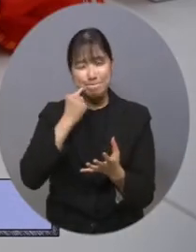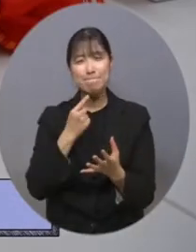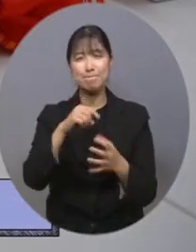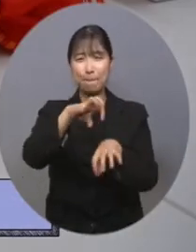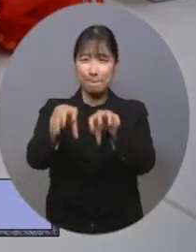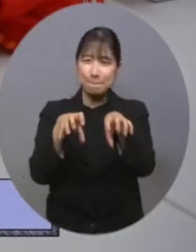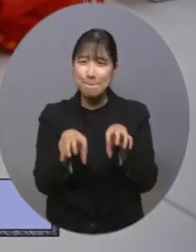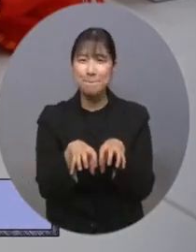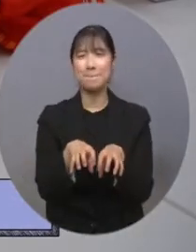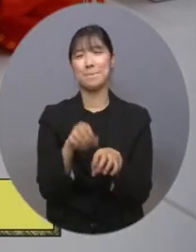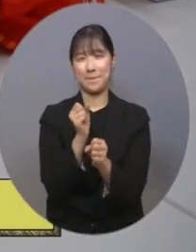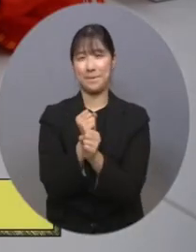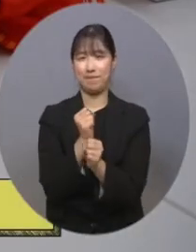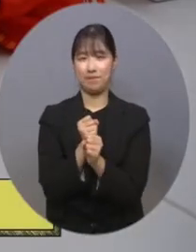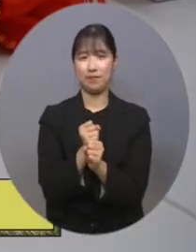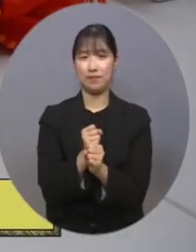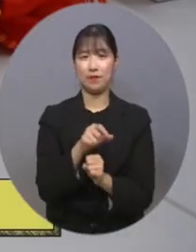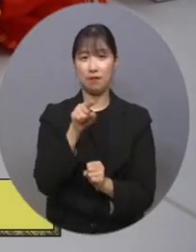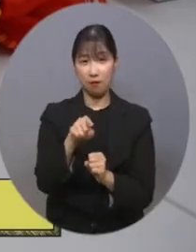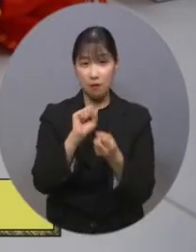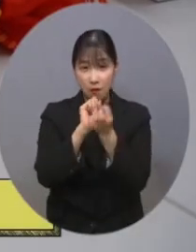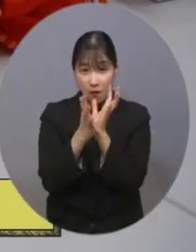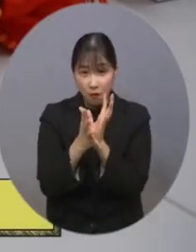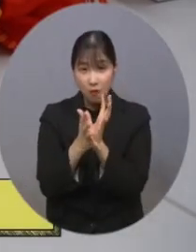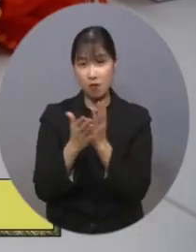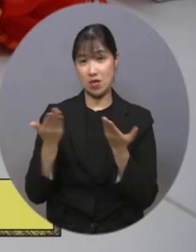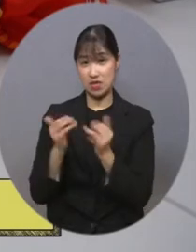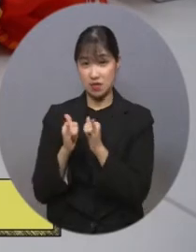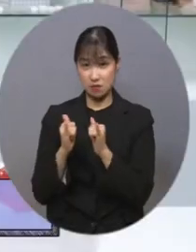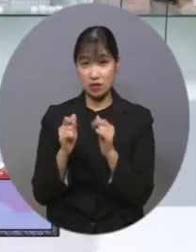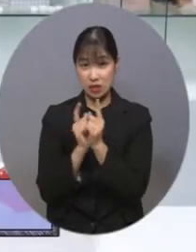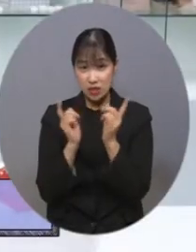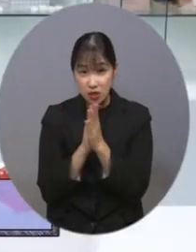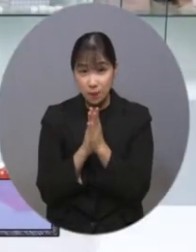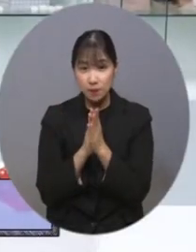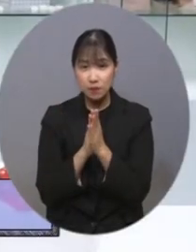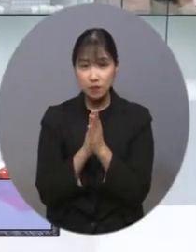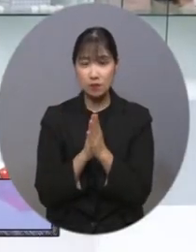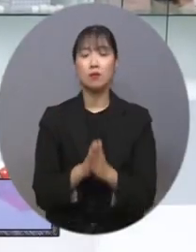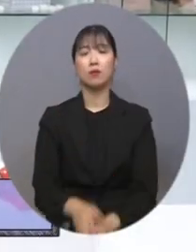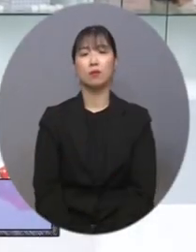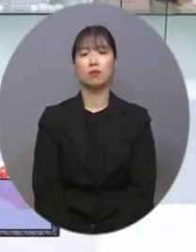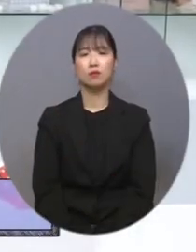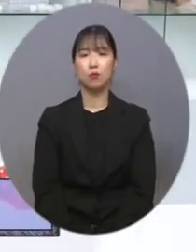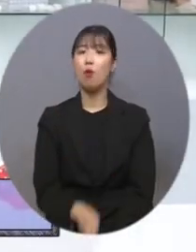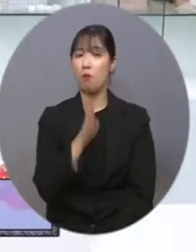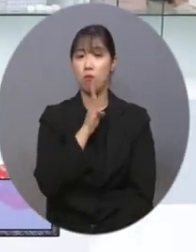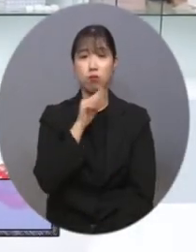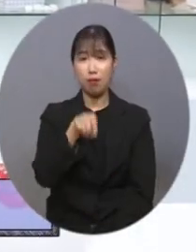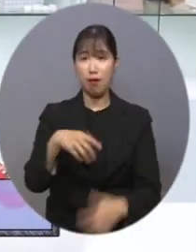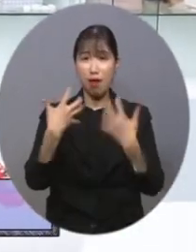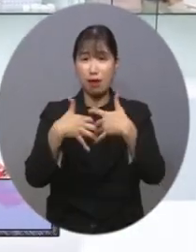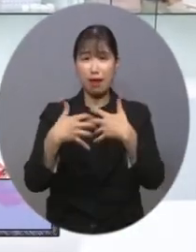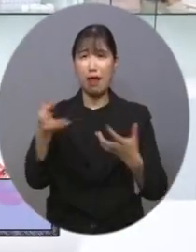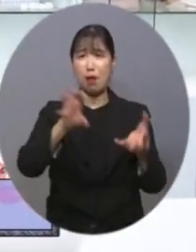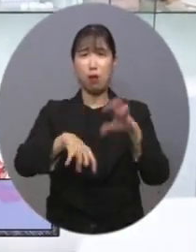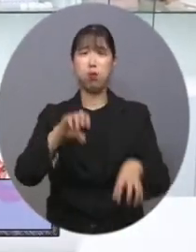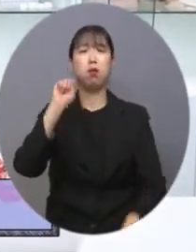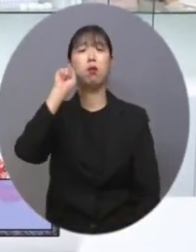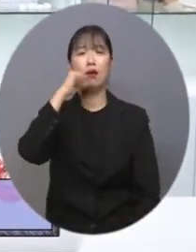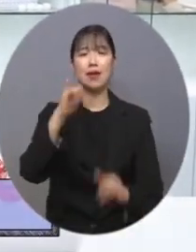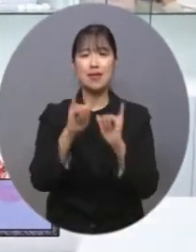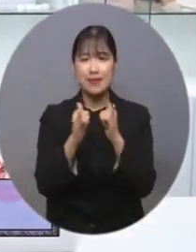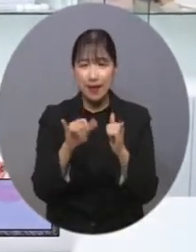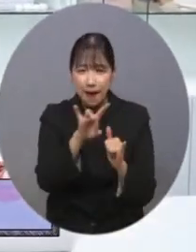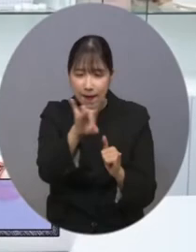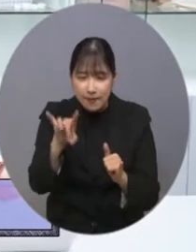좀 보이게 해서 그러면 이런 꽃들도 직원분들이 다 그렇죠. 직접 이게 아. 이런 게 이게 기계로 할 수 있는 일이 아니고 사람이 그렇죠. 하나씩